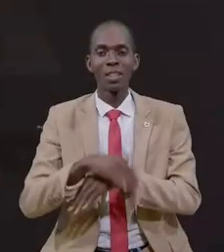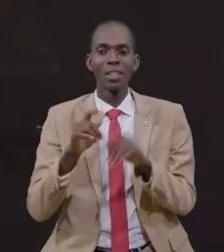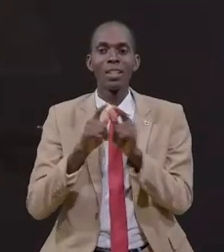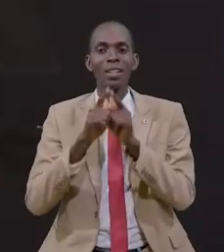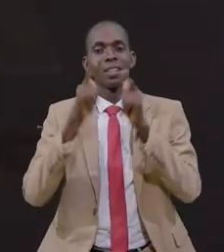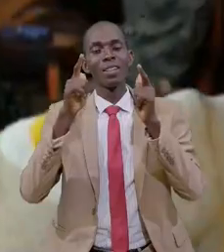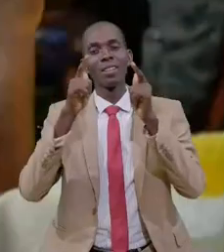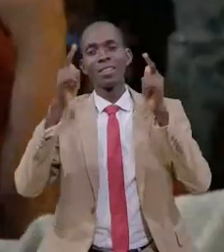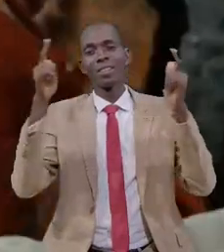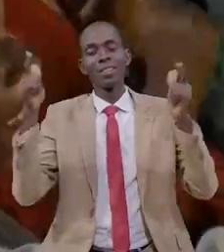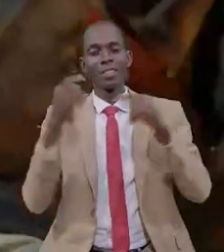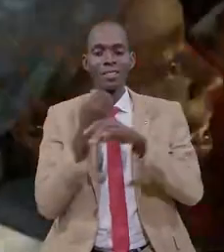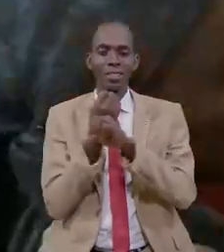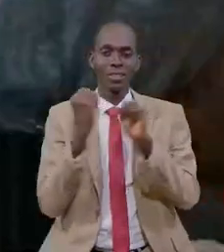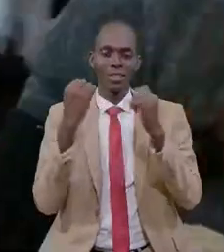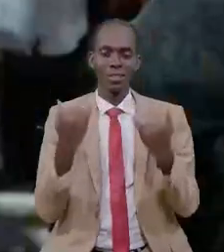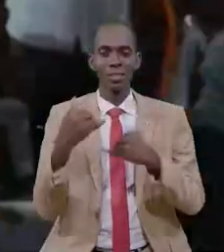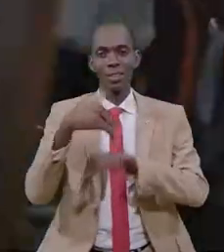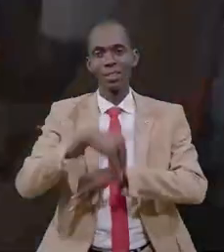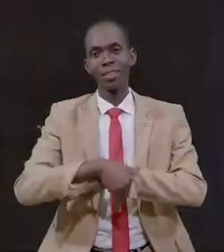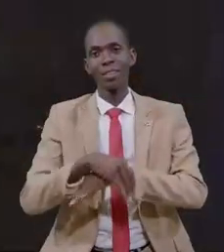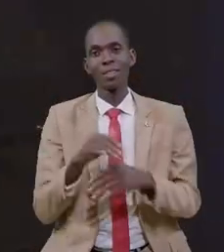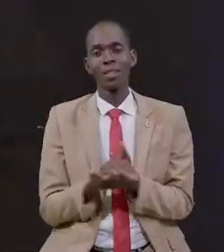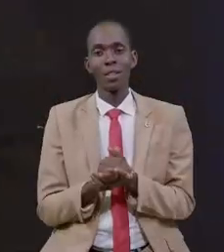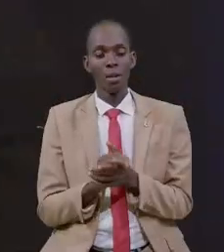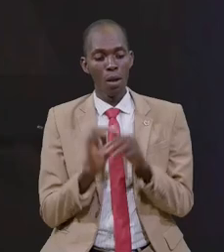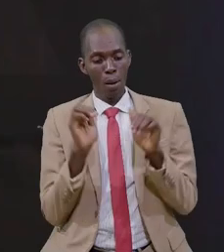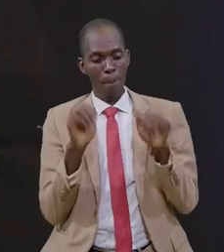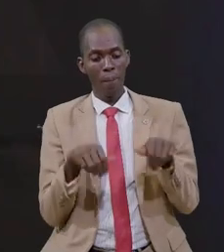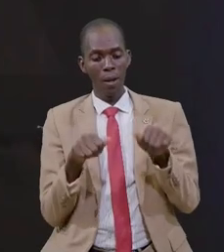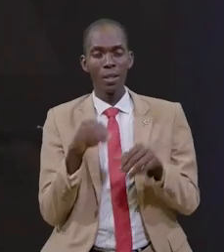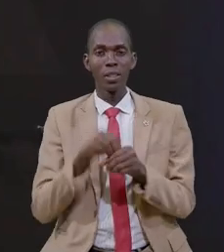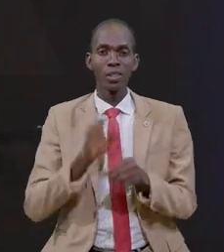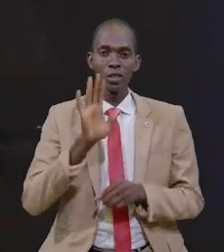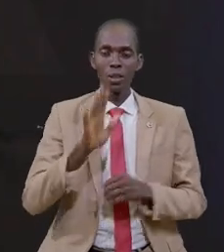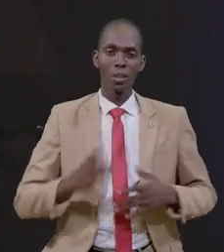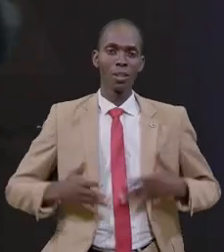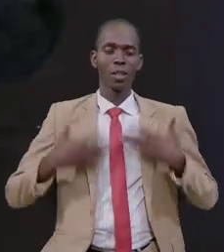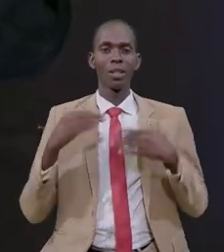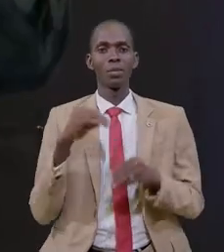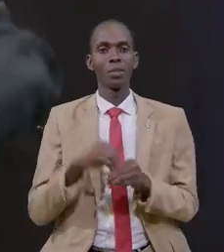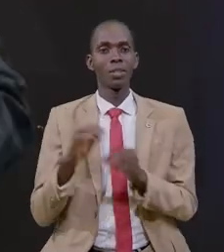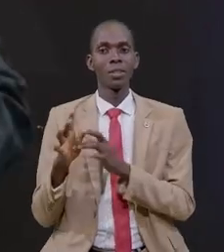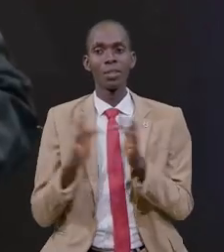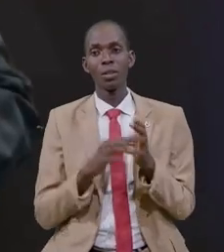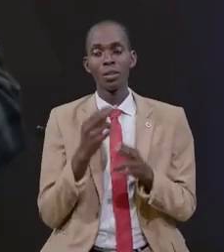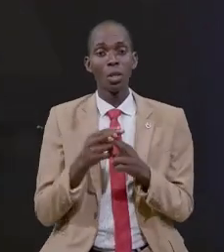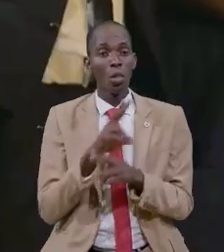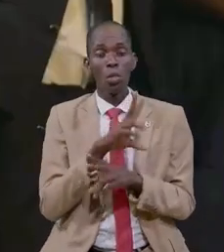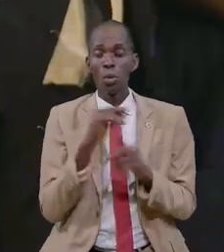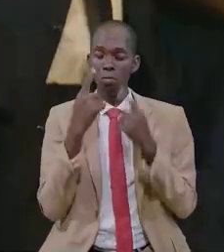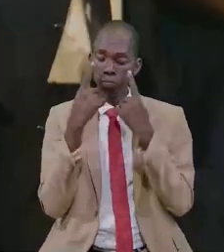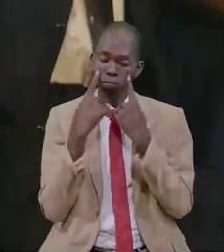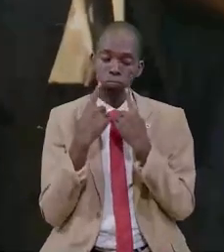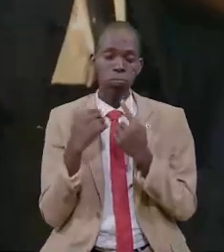De grands saluts ce soir. Les possibilités dans votre vie. Plus de